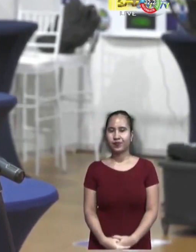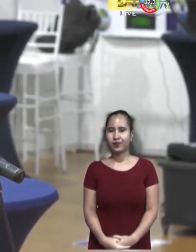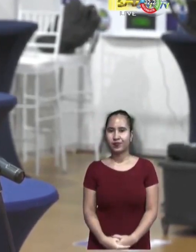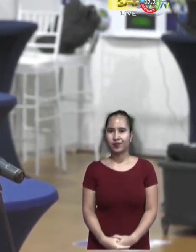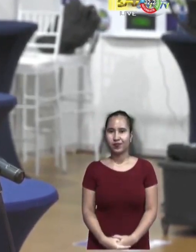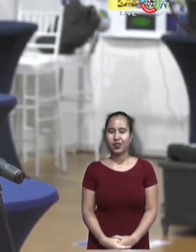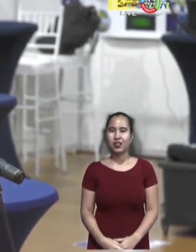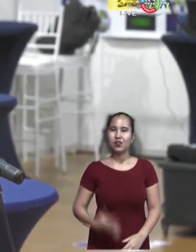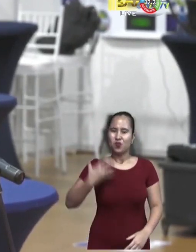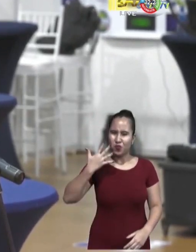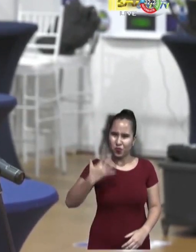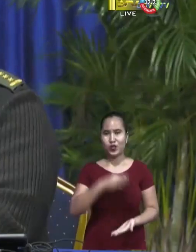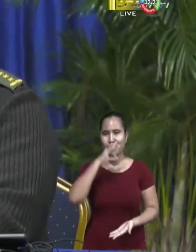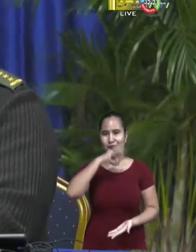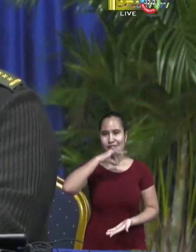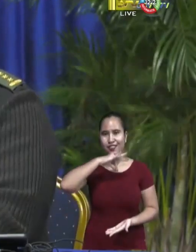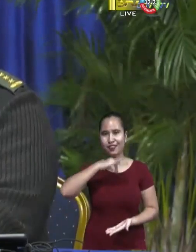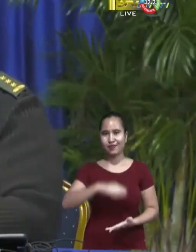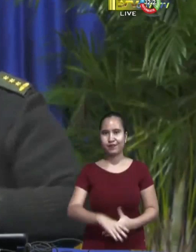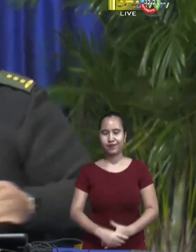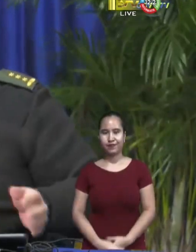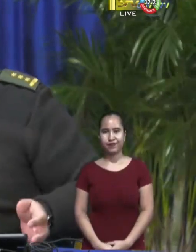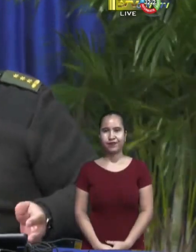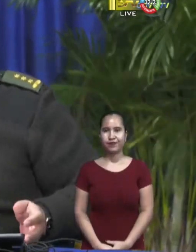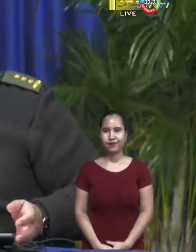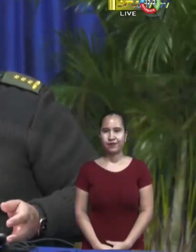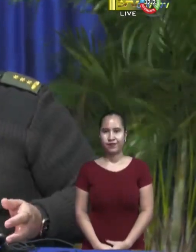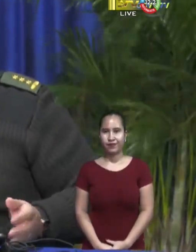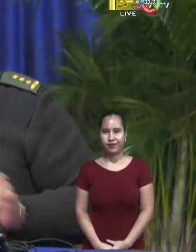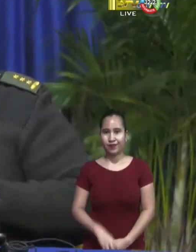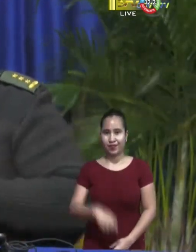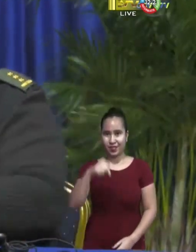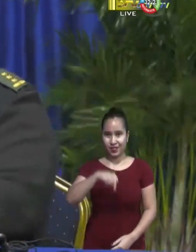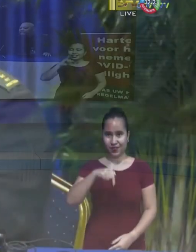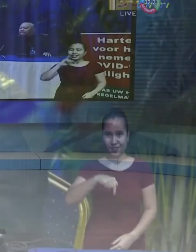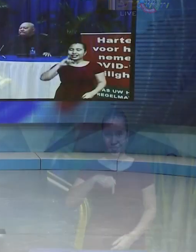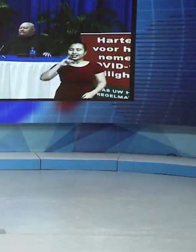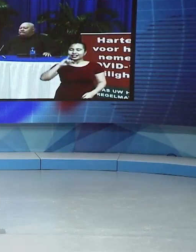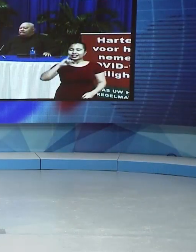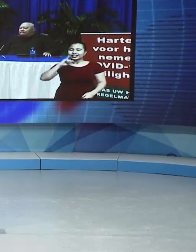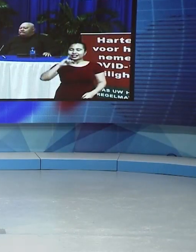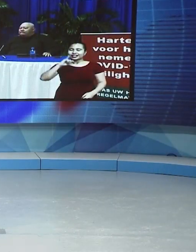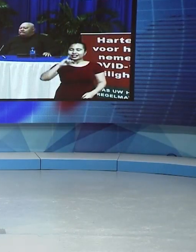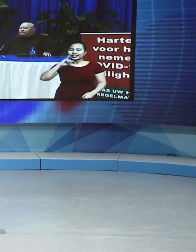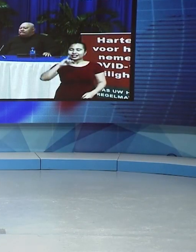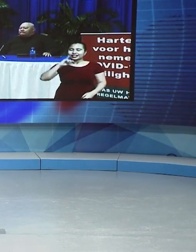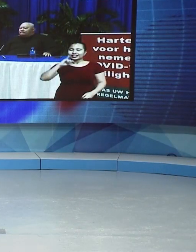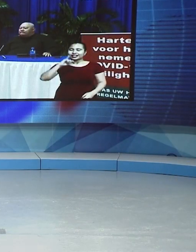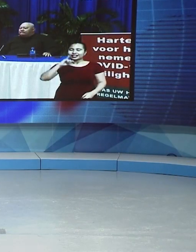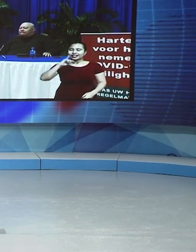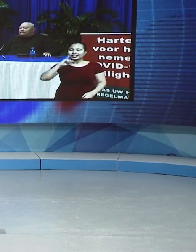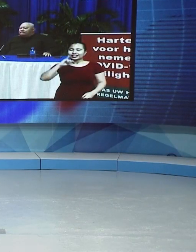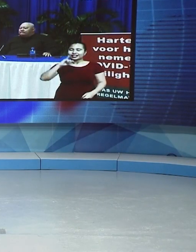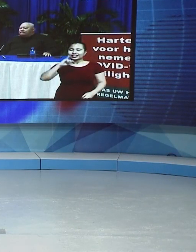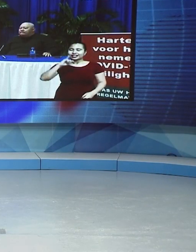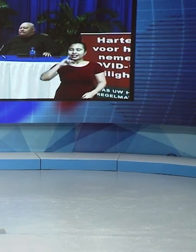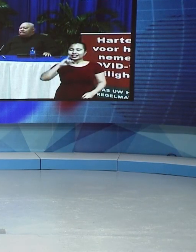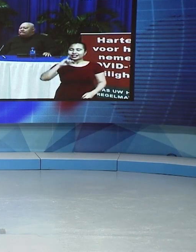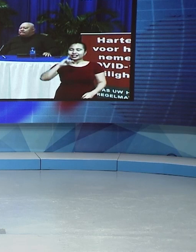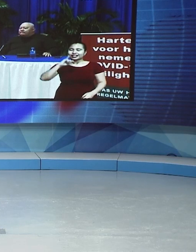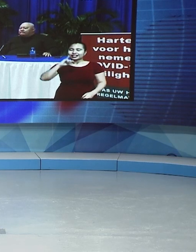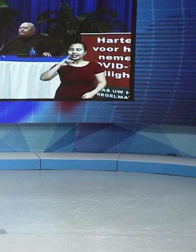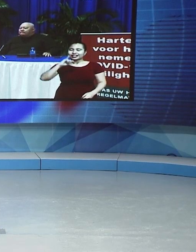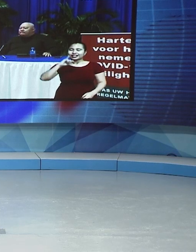direct toezicht van een team van medici en het NCCR. De eerstvolgende persconferentie van het COVID-19 management